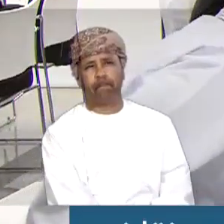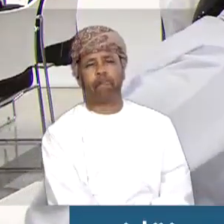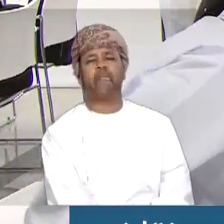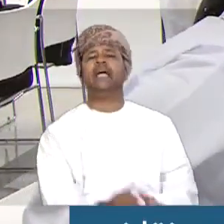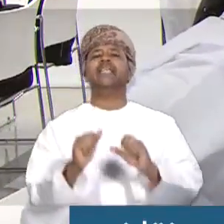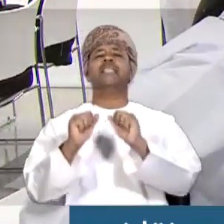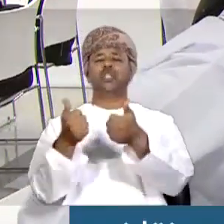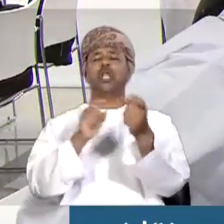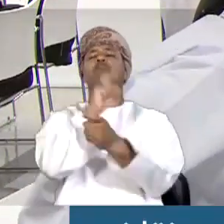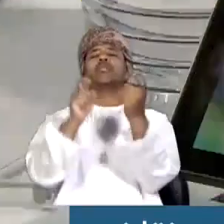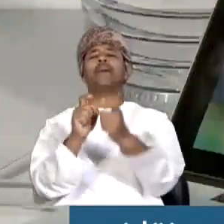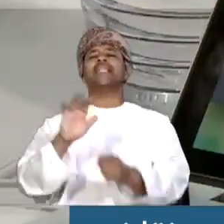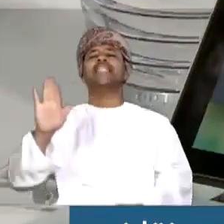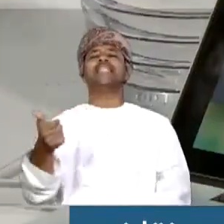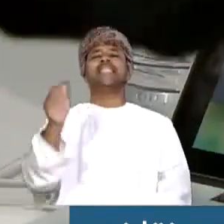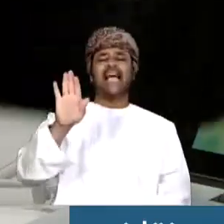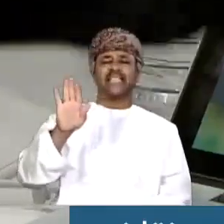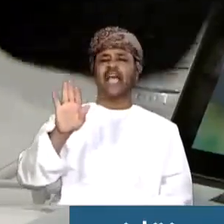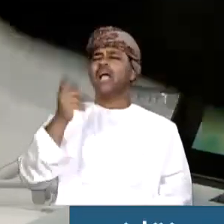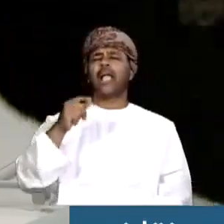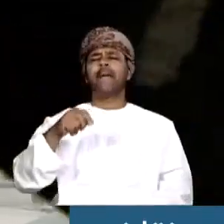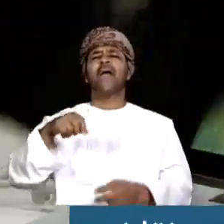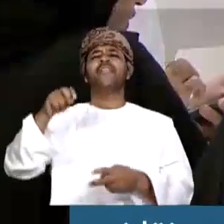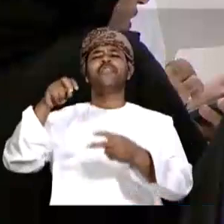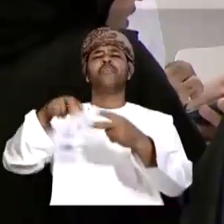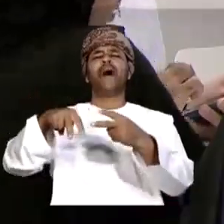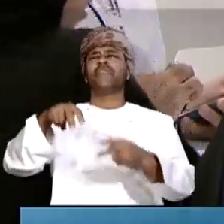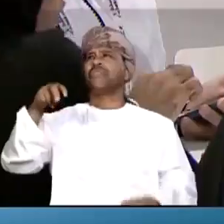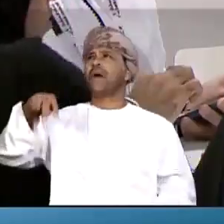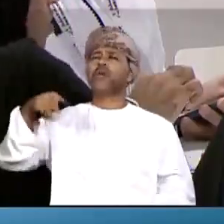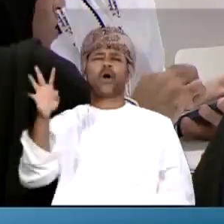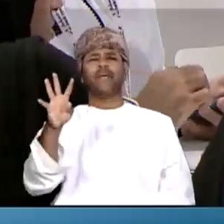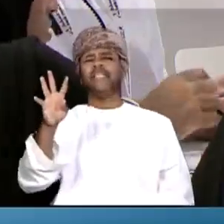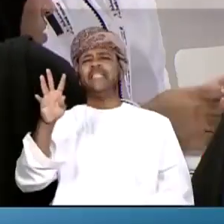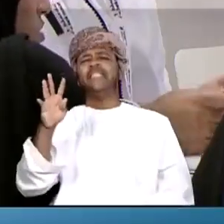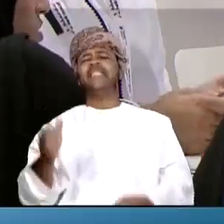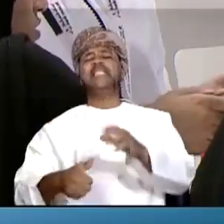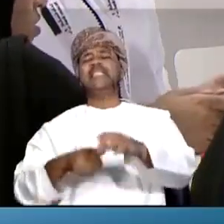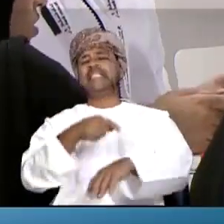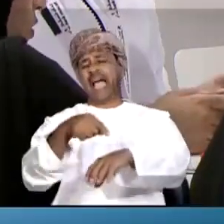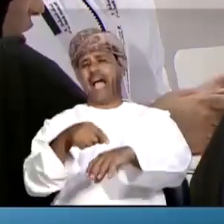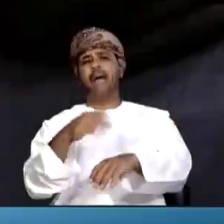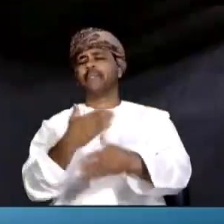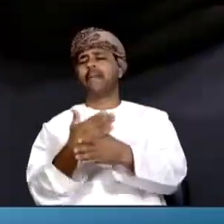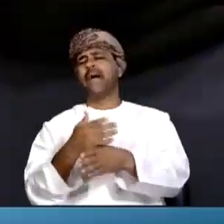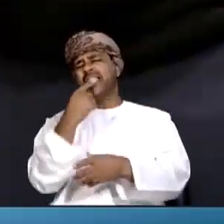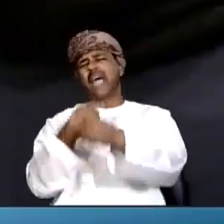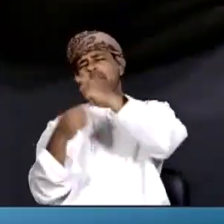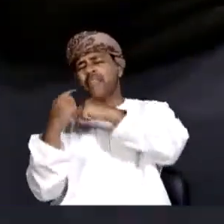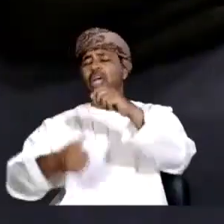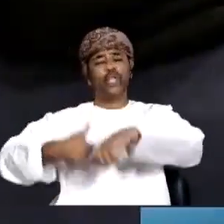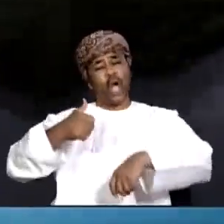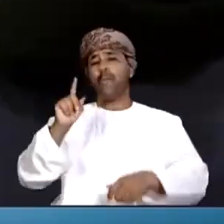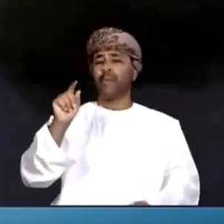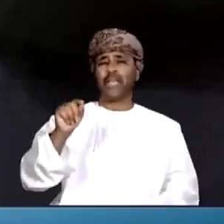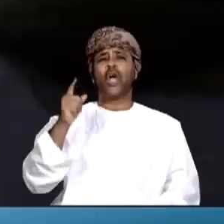تدشين مسابقة ساس مدتها 48 ساعة جاءت بعد النجاح الذي شهدته خلال الأعوام الماضية،